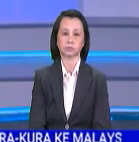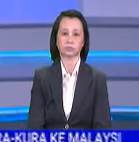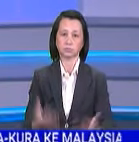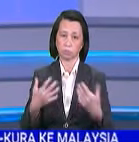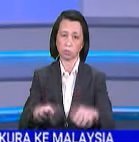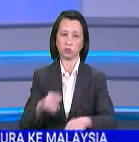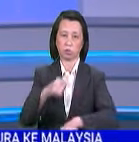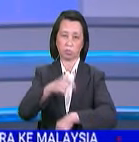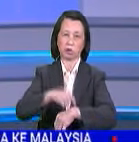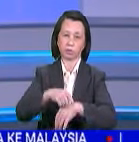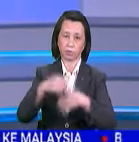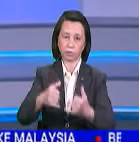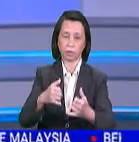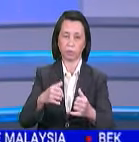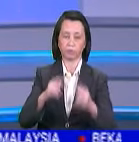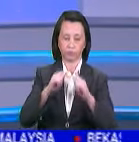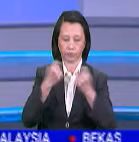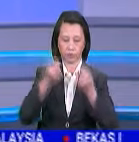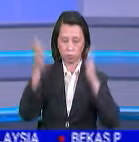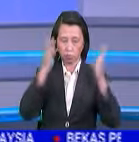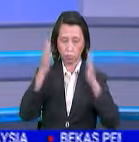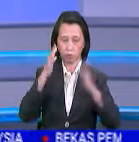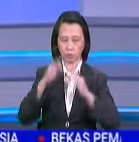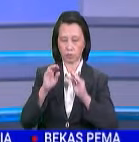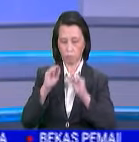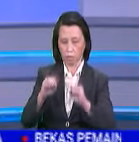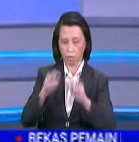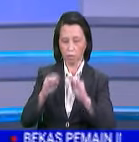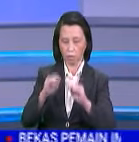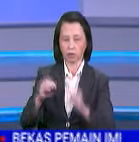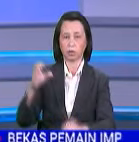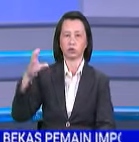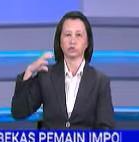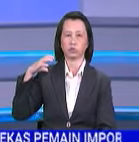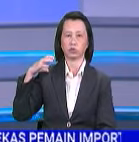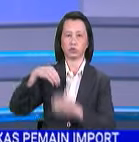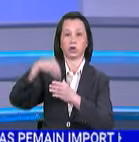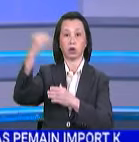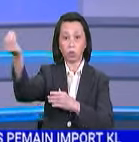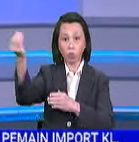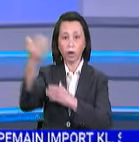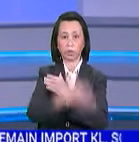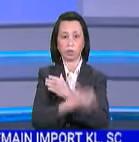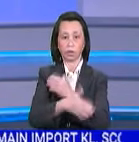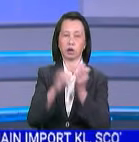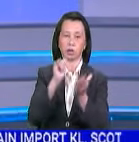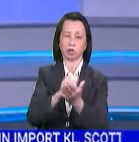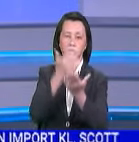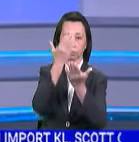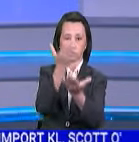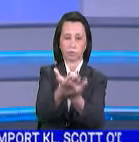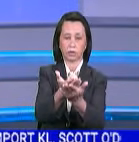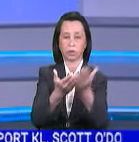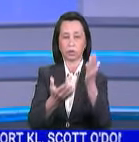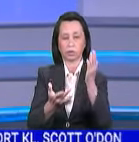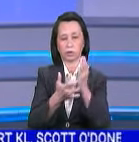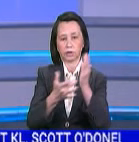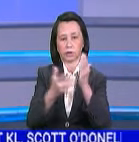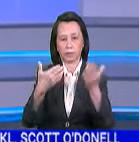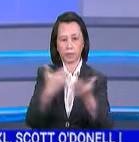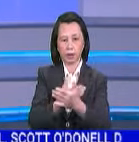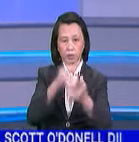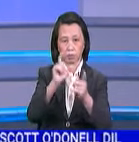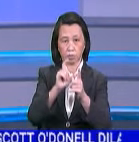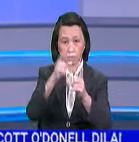Sudah tiba masanya skuad Harimau Melaya kembali dibimbing oleh jurulatih asing. Demikian cadangan pengarah teknikal baharu Persatuan Bola Sepak